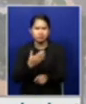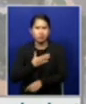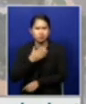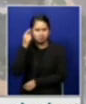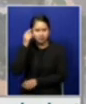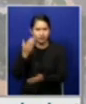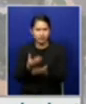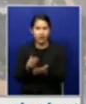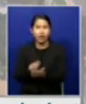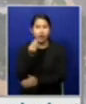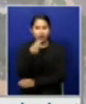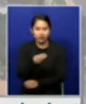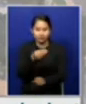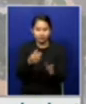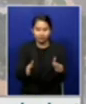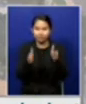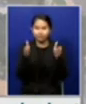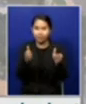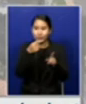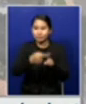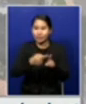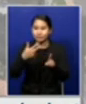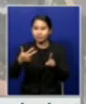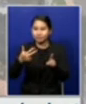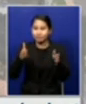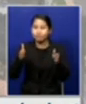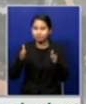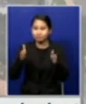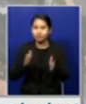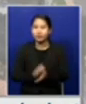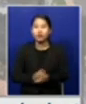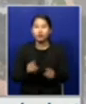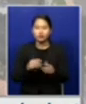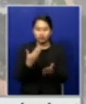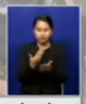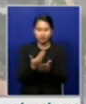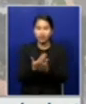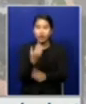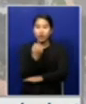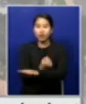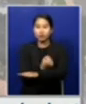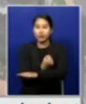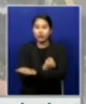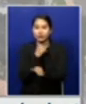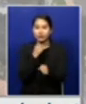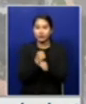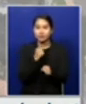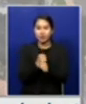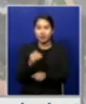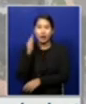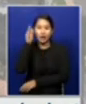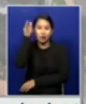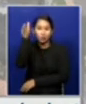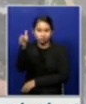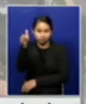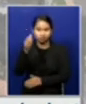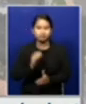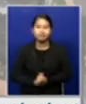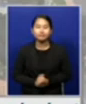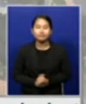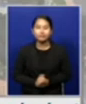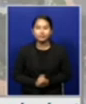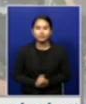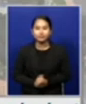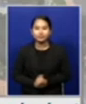ครับในช่วง3เดือนส่วนในค่าตอบแทนค่าป่วยการในการทำงานอสม.ในอนาคตนะครับ